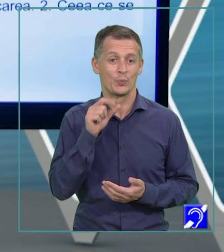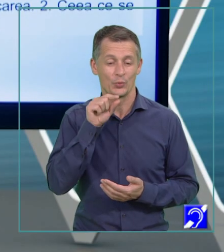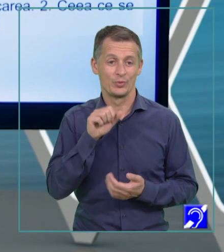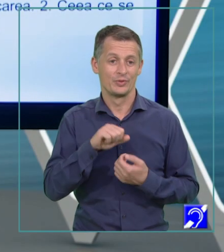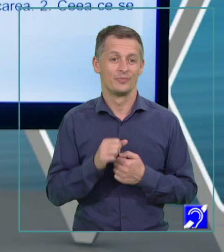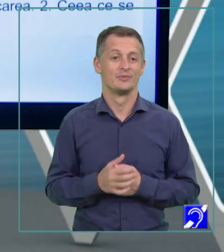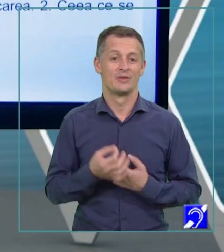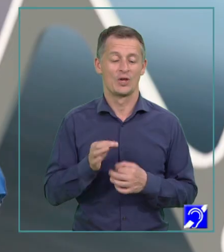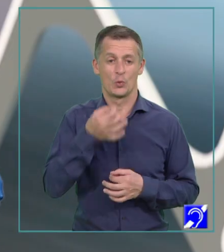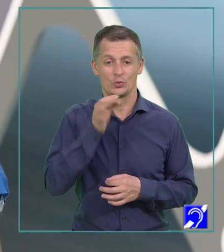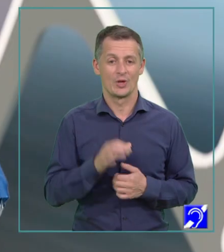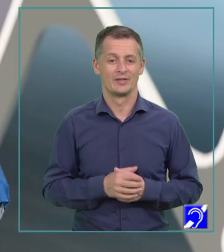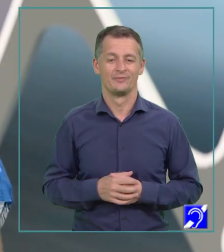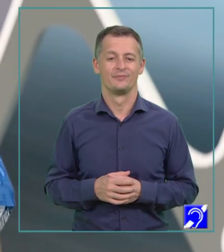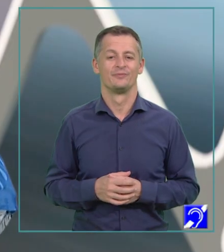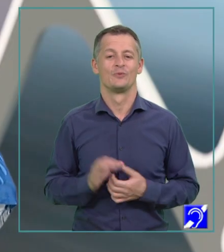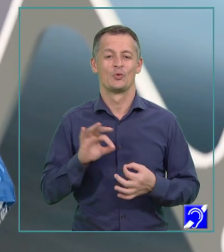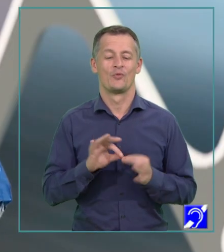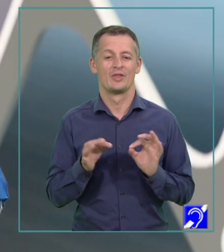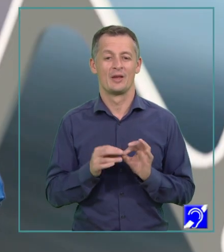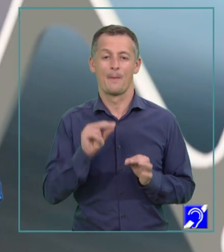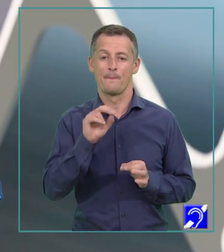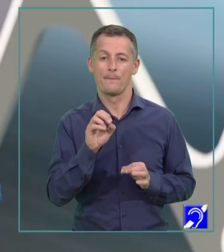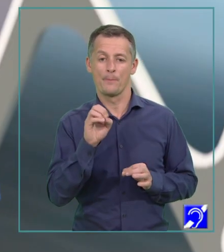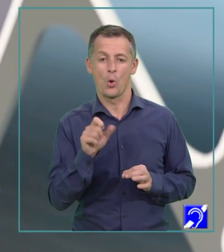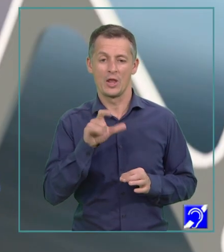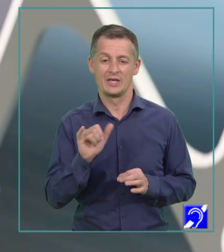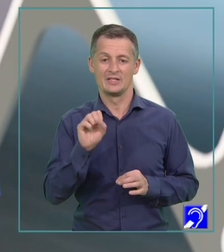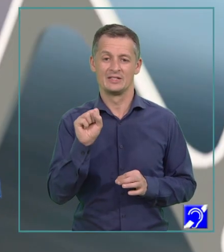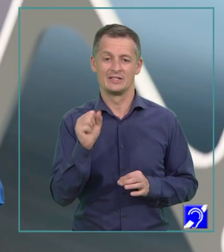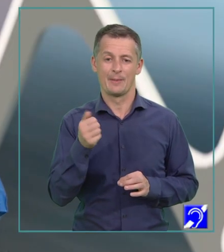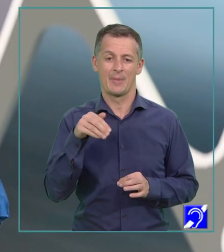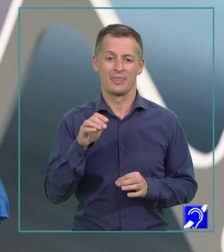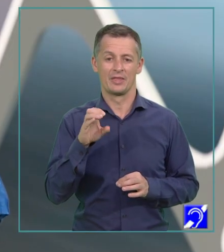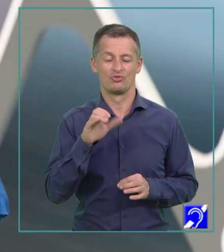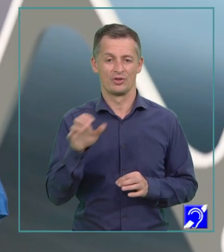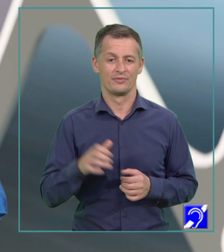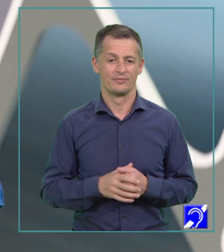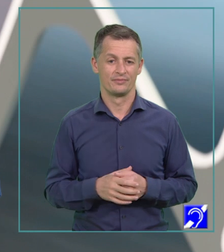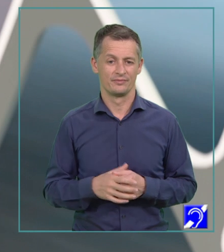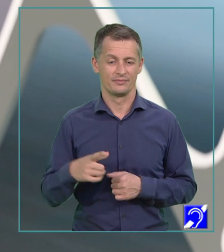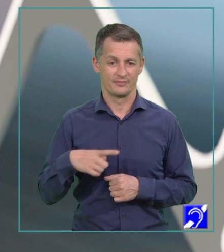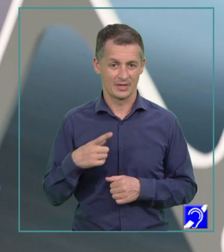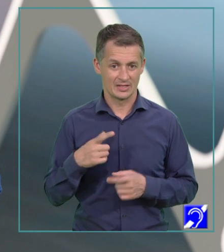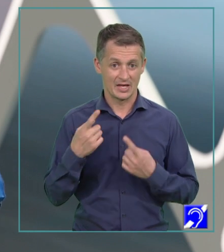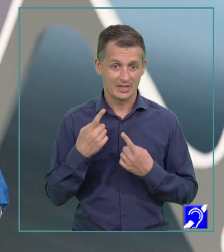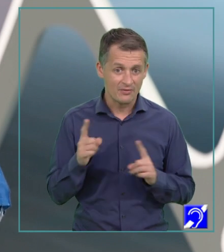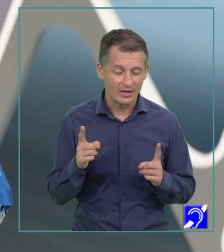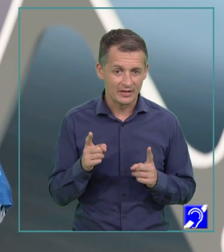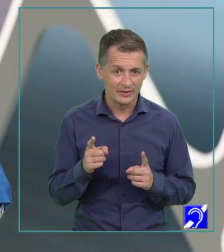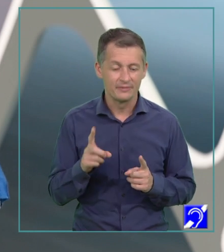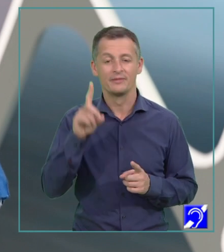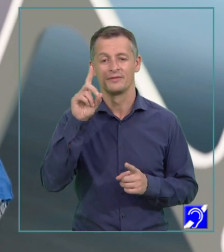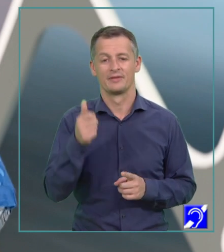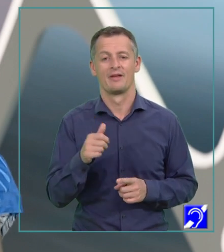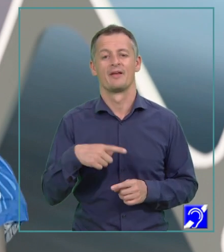Cuvintele polisemantice. Ce sunt ele? Păi, există vreo deosebire între omonime și cuvinte polisemantice?